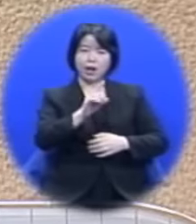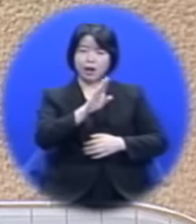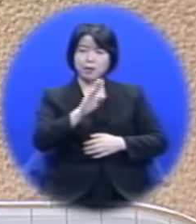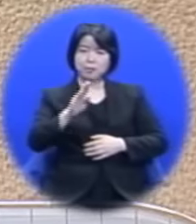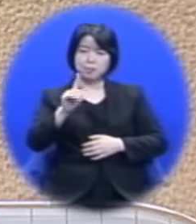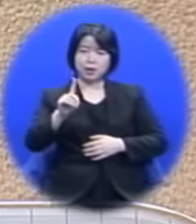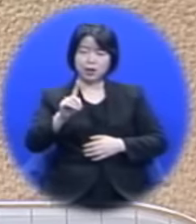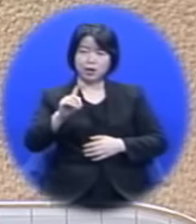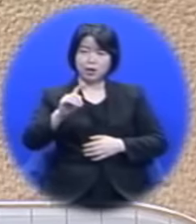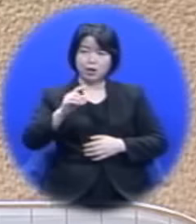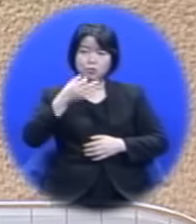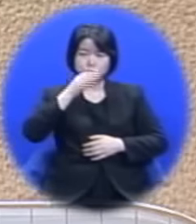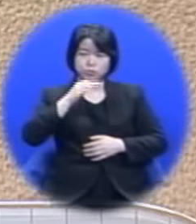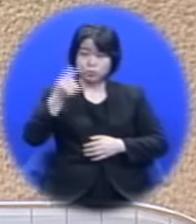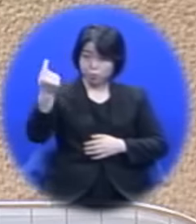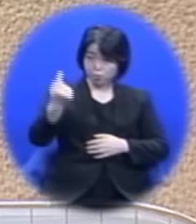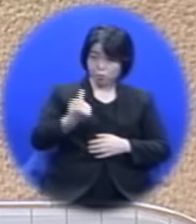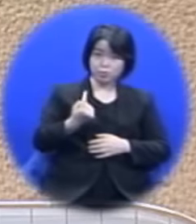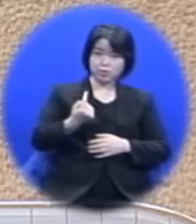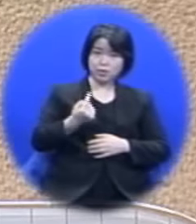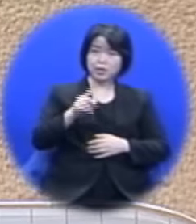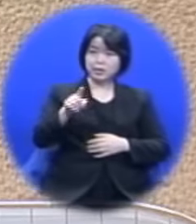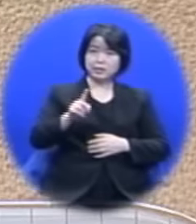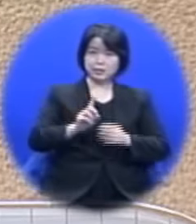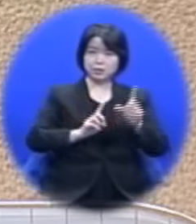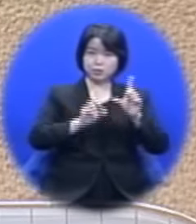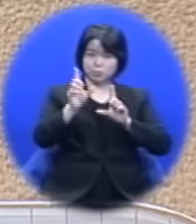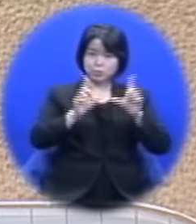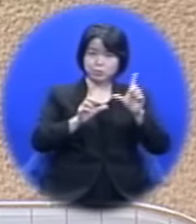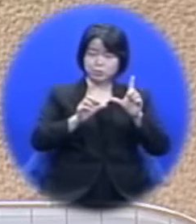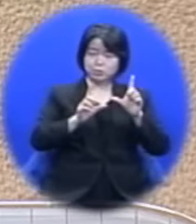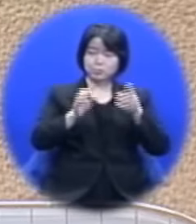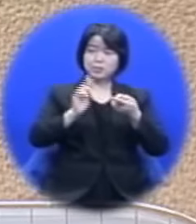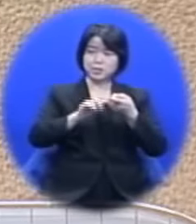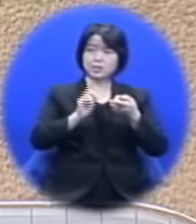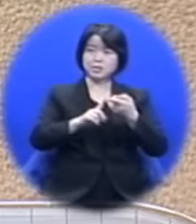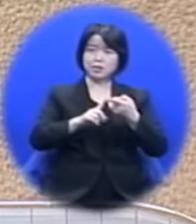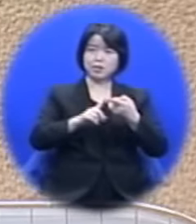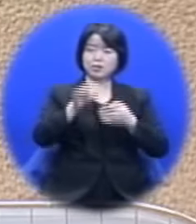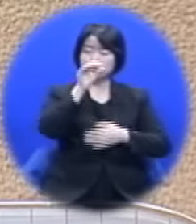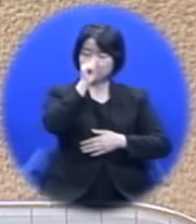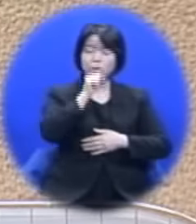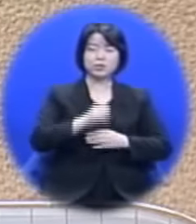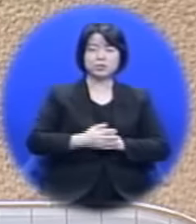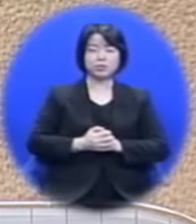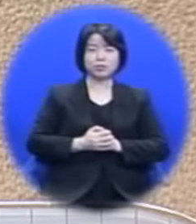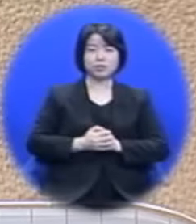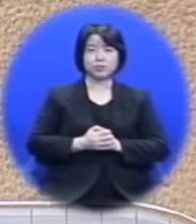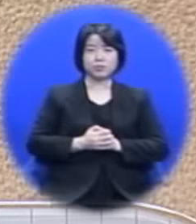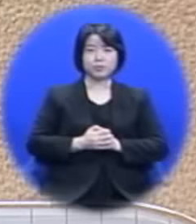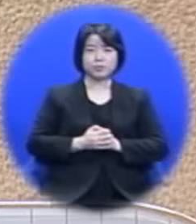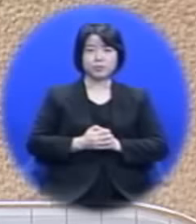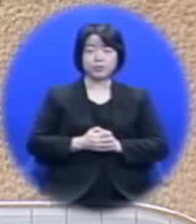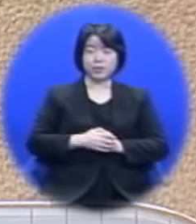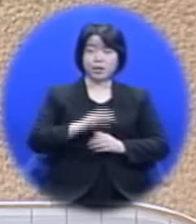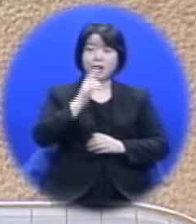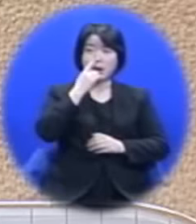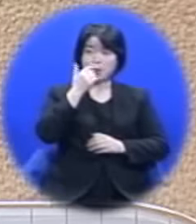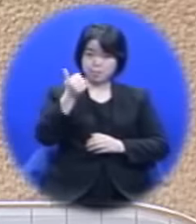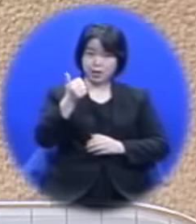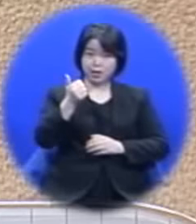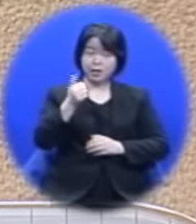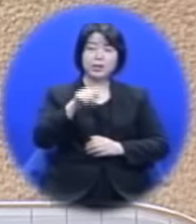이렇게 오는데 그냥 아빠라고 딸이 부른 것 자체가 그렇게 좋더라고요 아빠라고